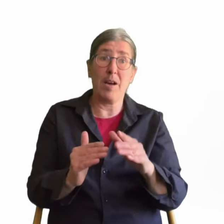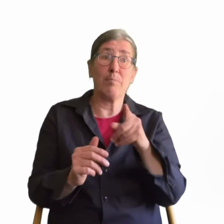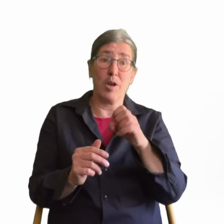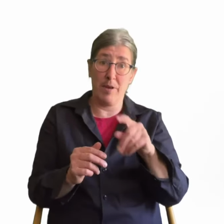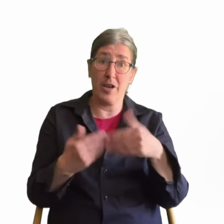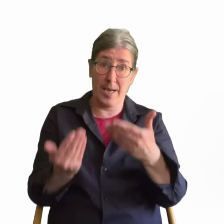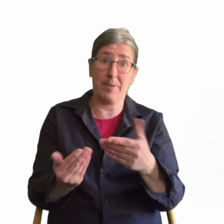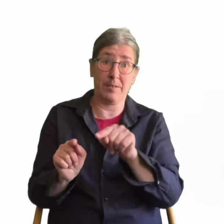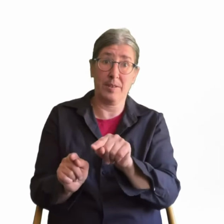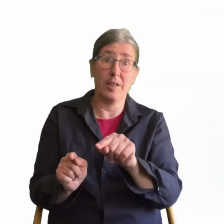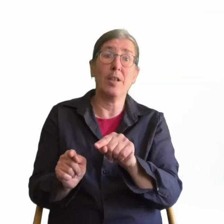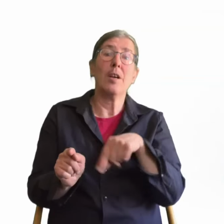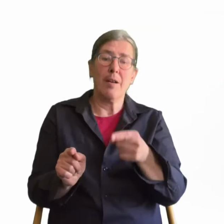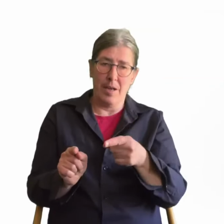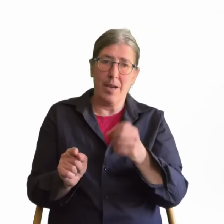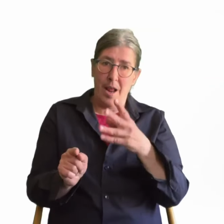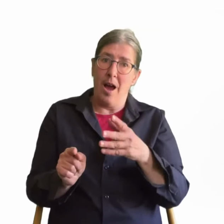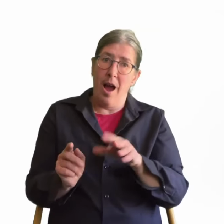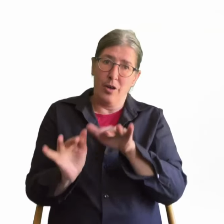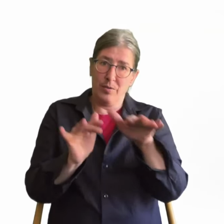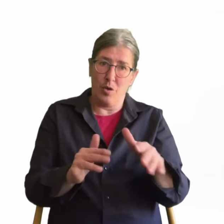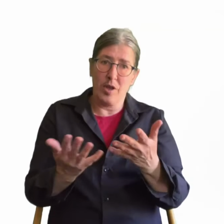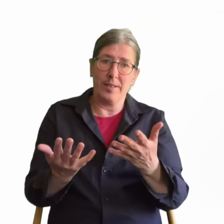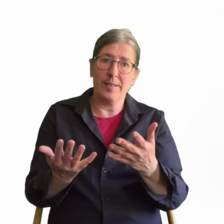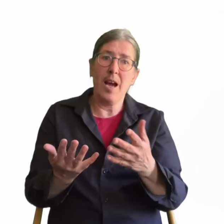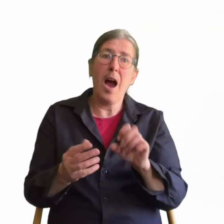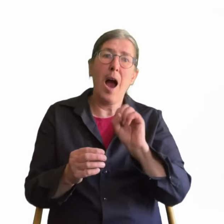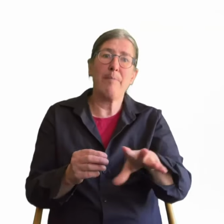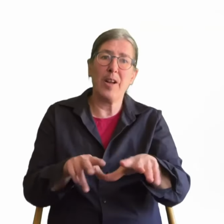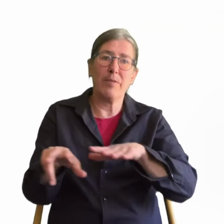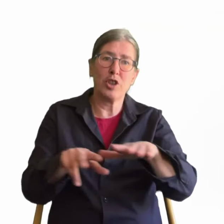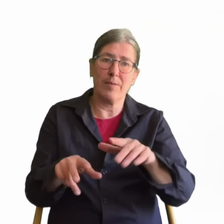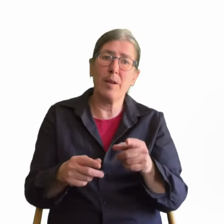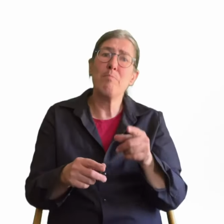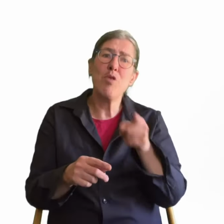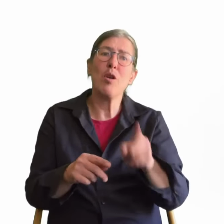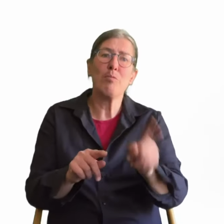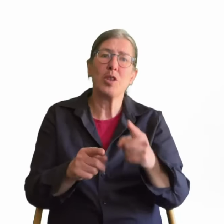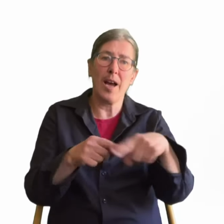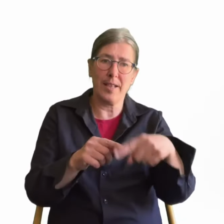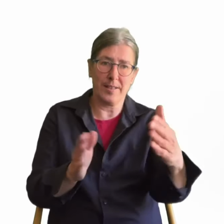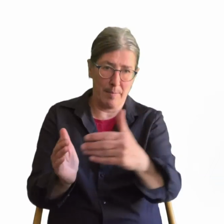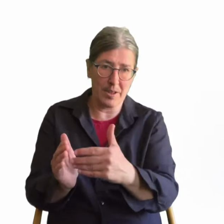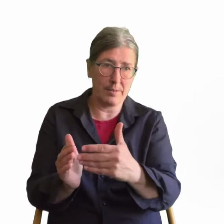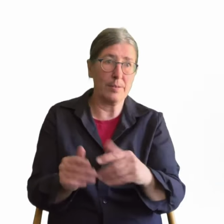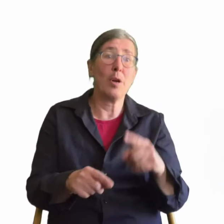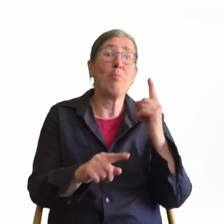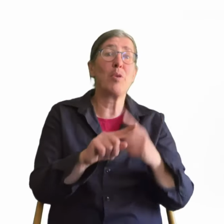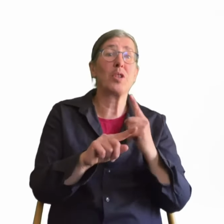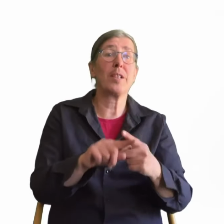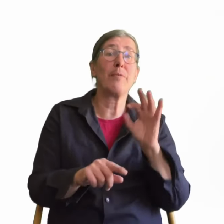geben würde, würde das natürlich Auswirkungen auf die Abfallwirtschaft haben. Da müsste ganz anders Müll gesammelt werden. Es